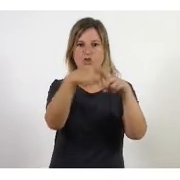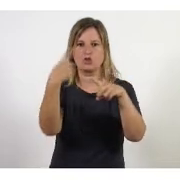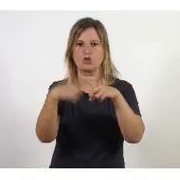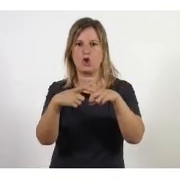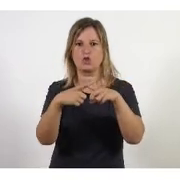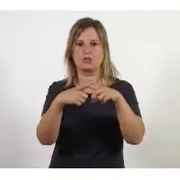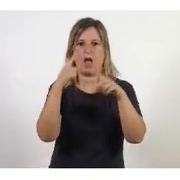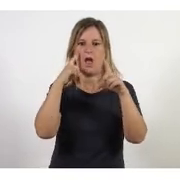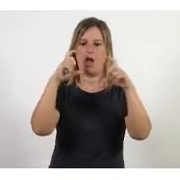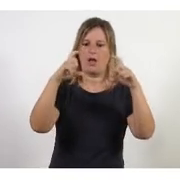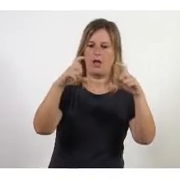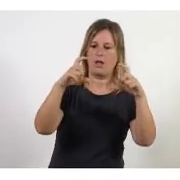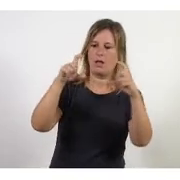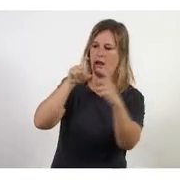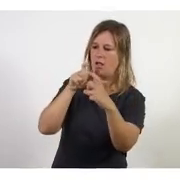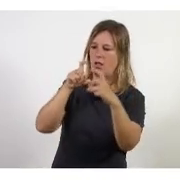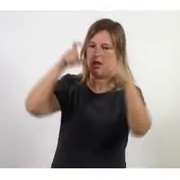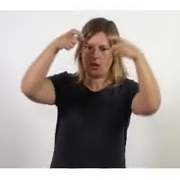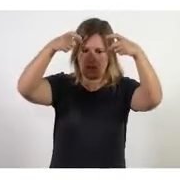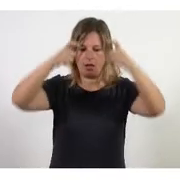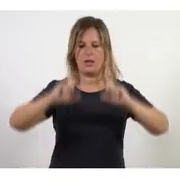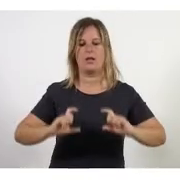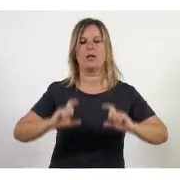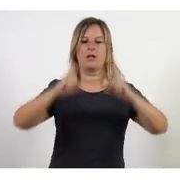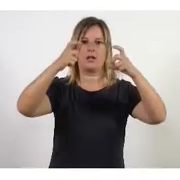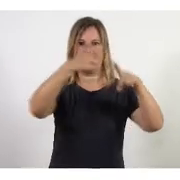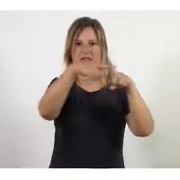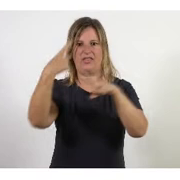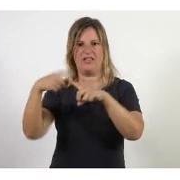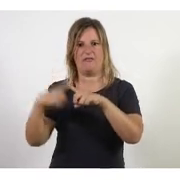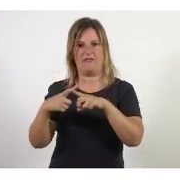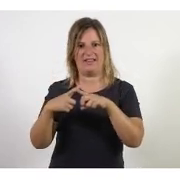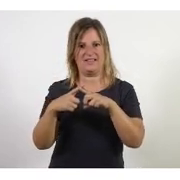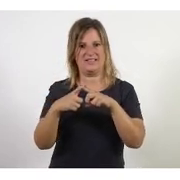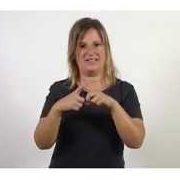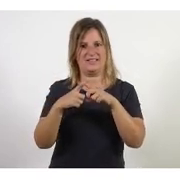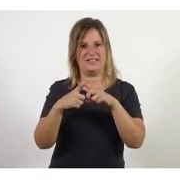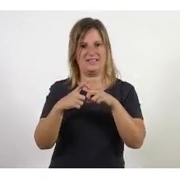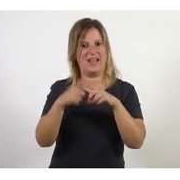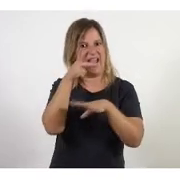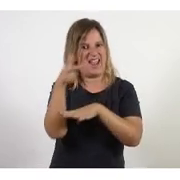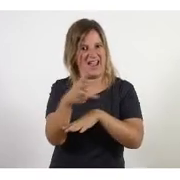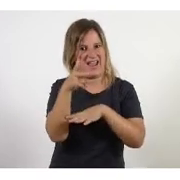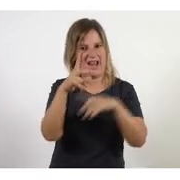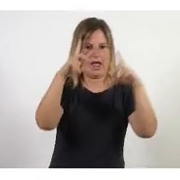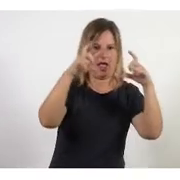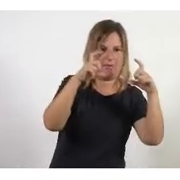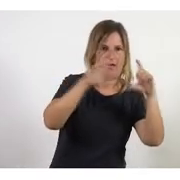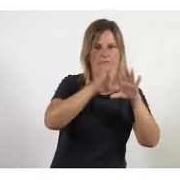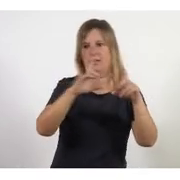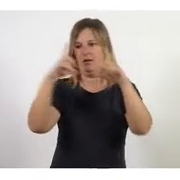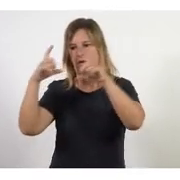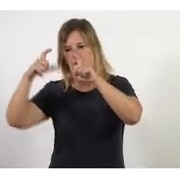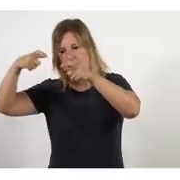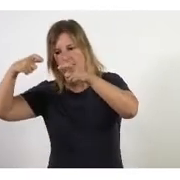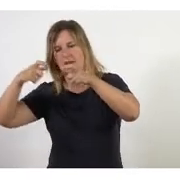de diferents punts de vista, des de diferents enquadraments, des de diferents angles, perquè després, a l'hora de muntar